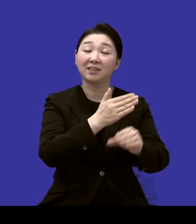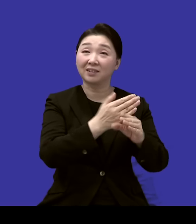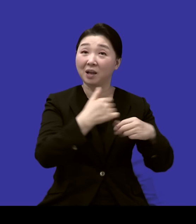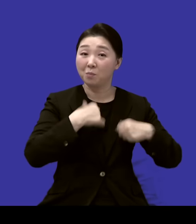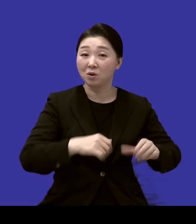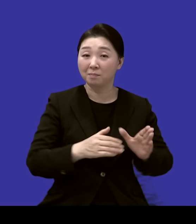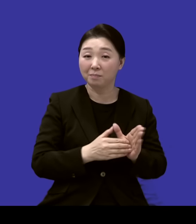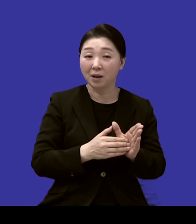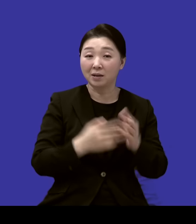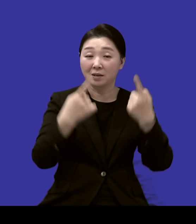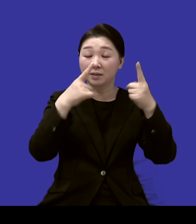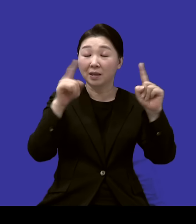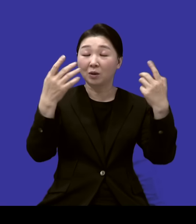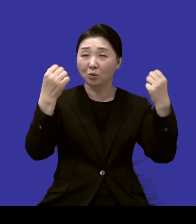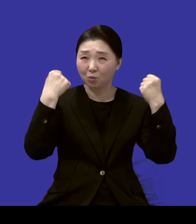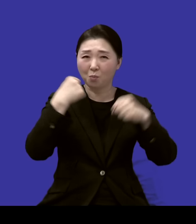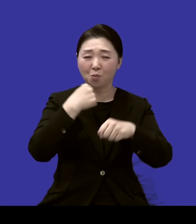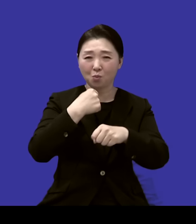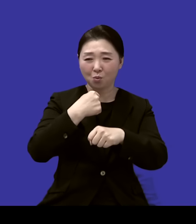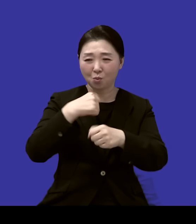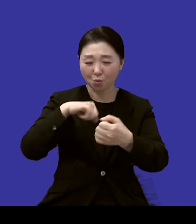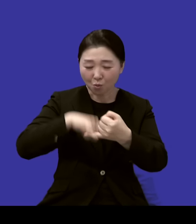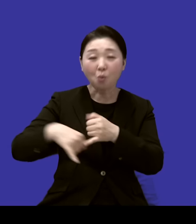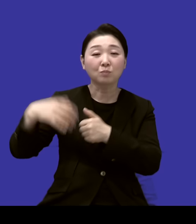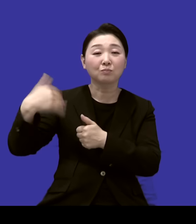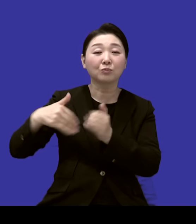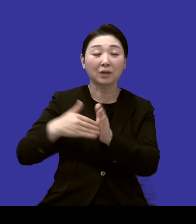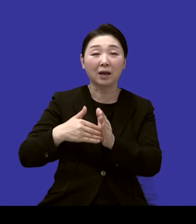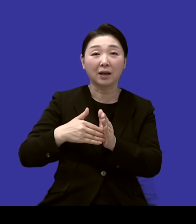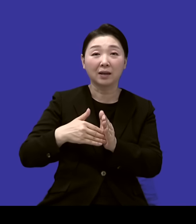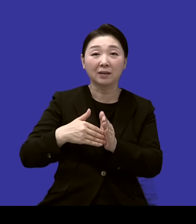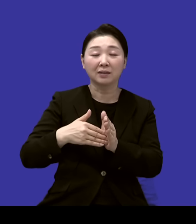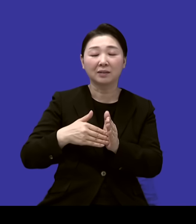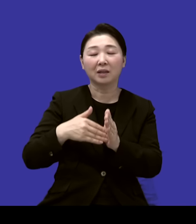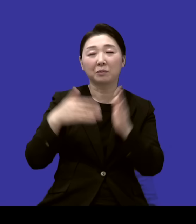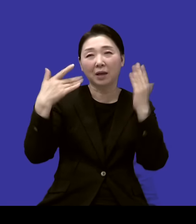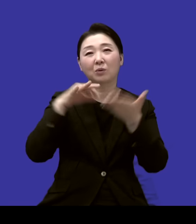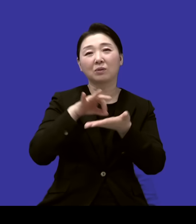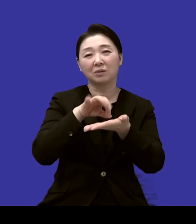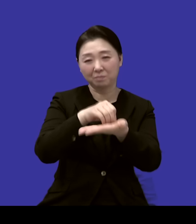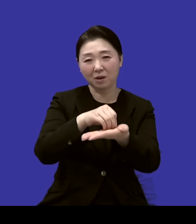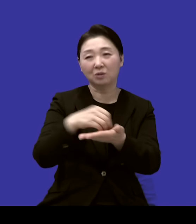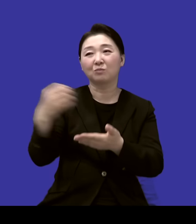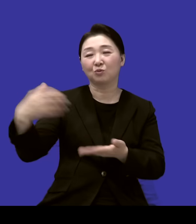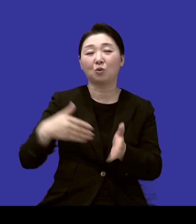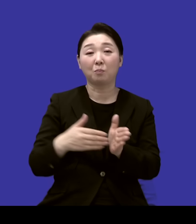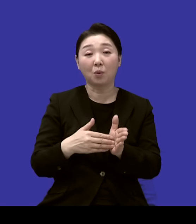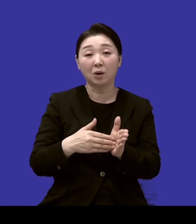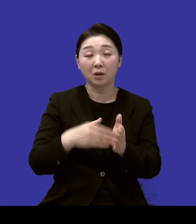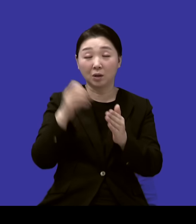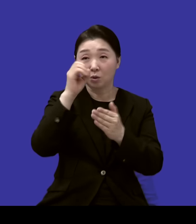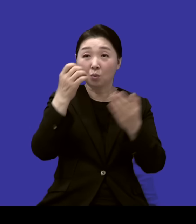이분이 저한테 꼭 대학교로 졸업하라고 하시더라고요. 예. 그래서 입학금으로 저한테 그걸 주신 거예요. 그래서 내가 살아보니까 고졸로는 우리나라가 살기